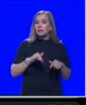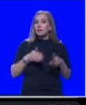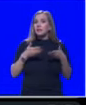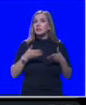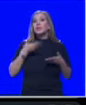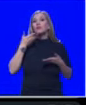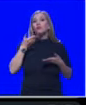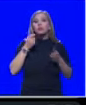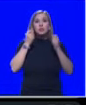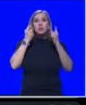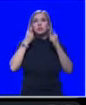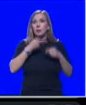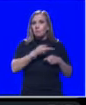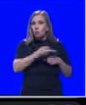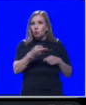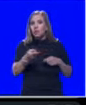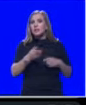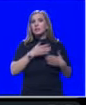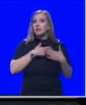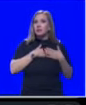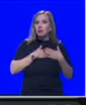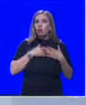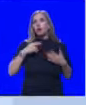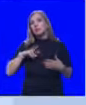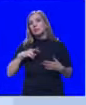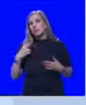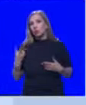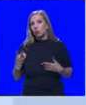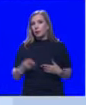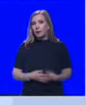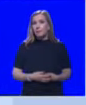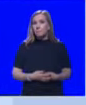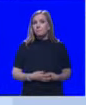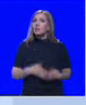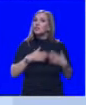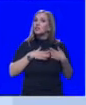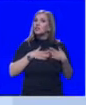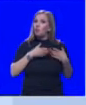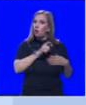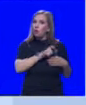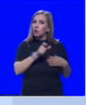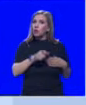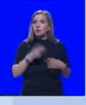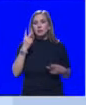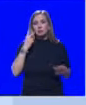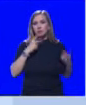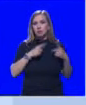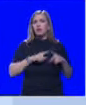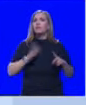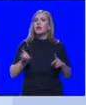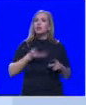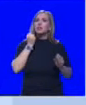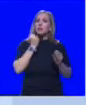следва да звучи събуждащо и за свои, и за другите. Своите да са наясно, че вече ще се работи